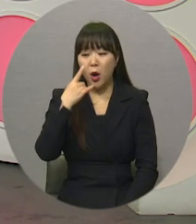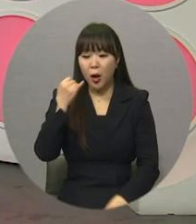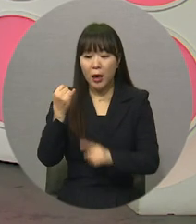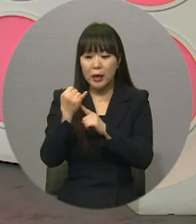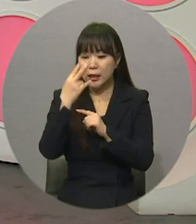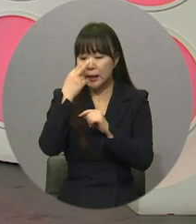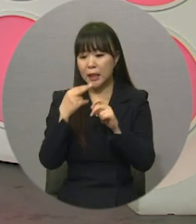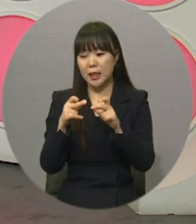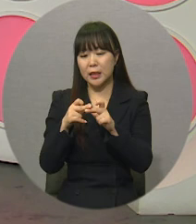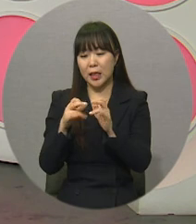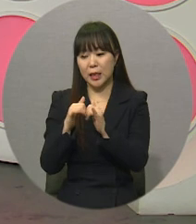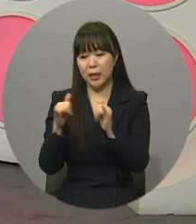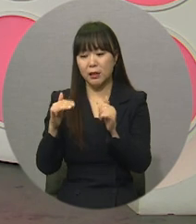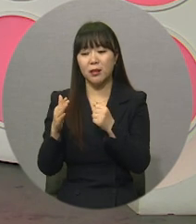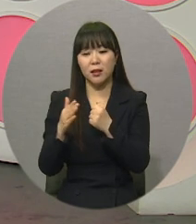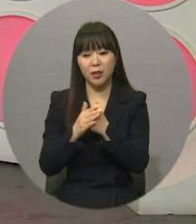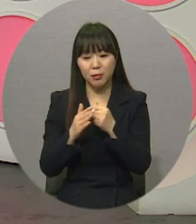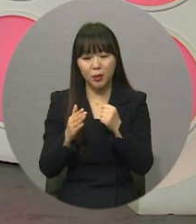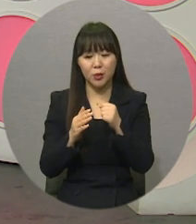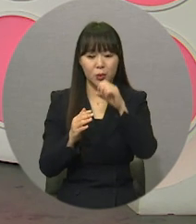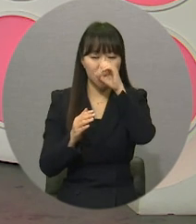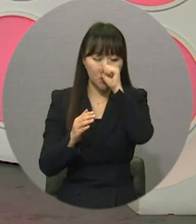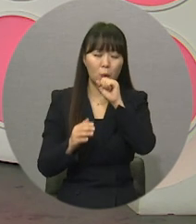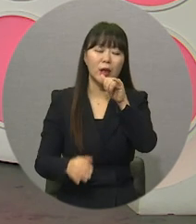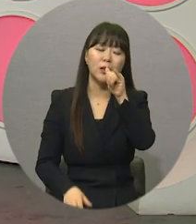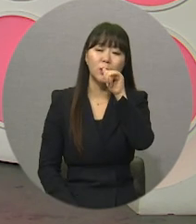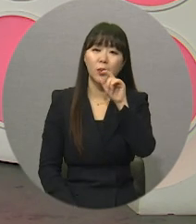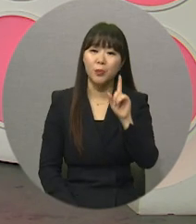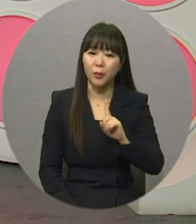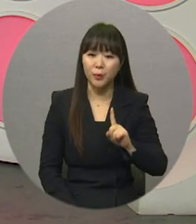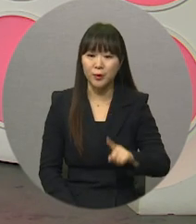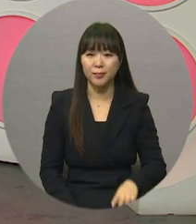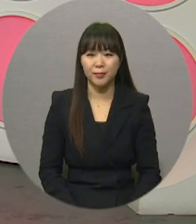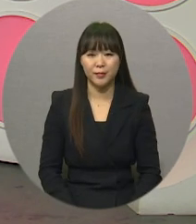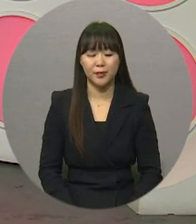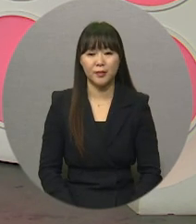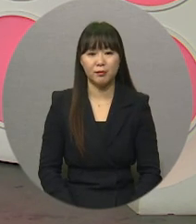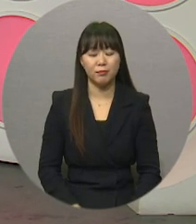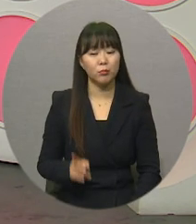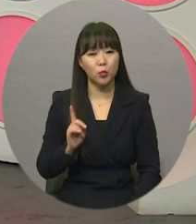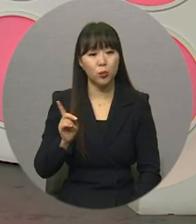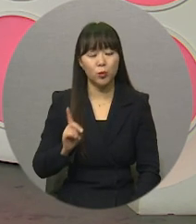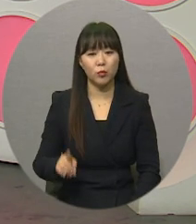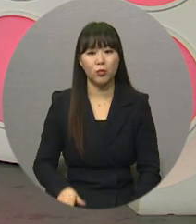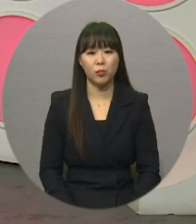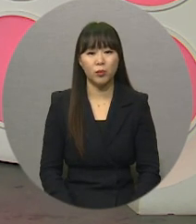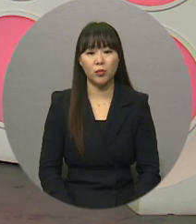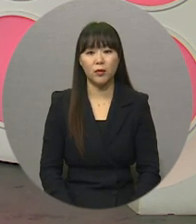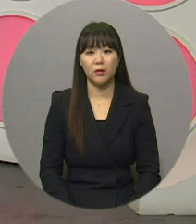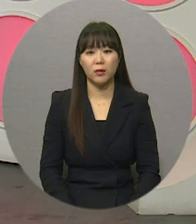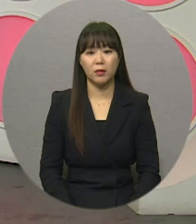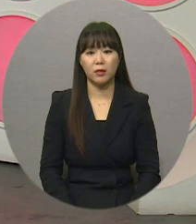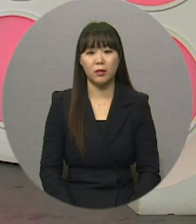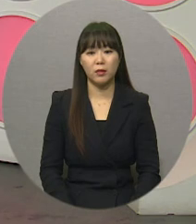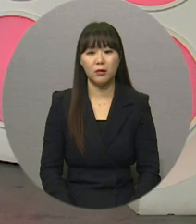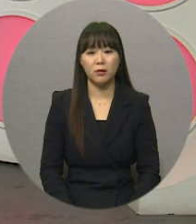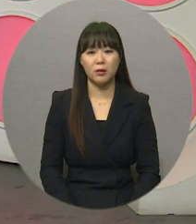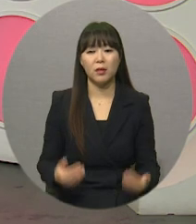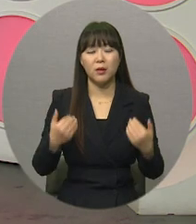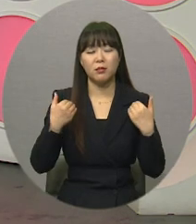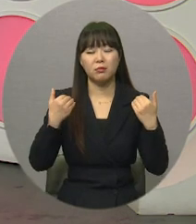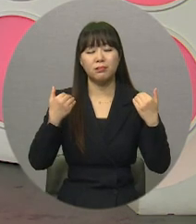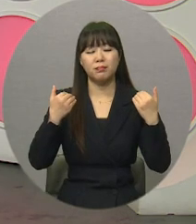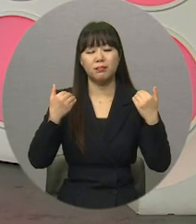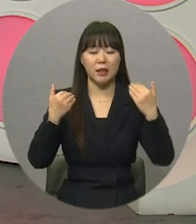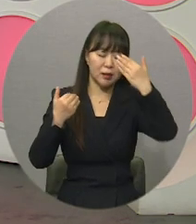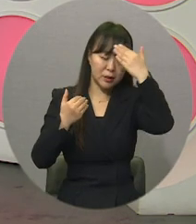엄마가 시각장애인이라서 좋은 점이 있어요. 뭔데요? 다큰